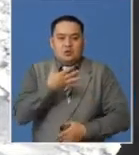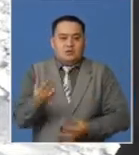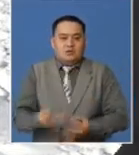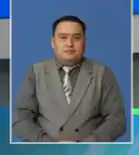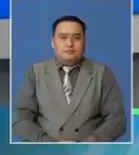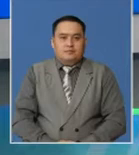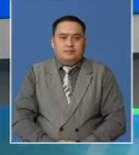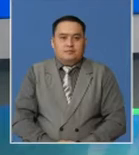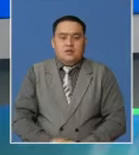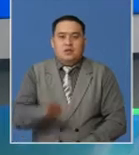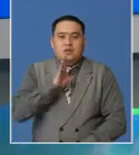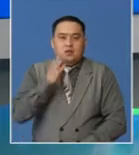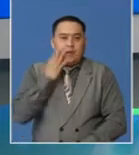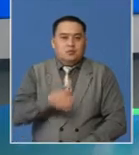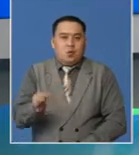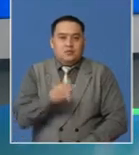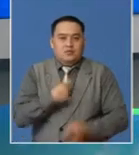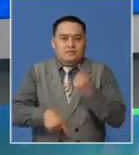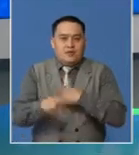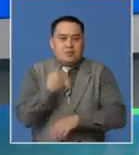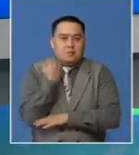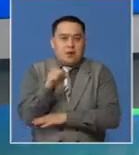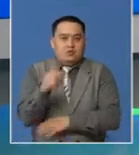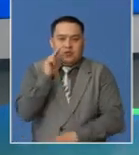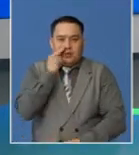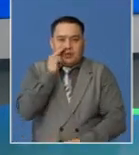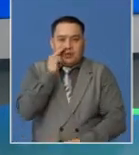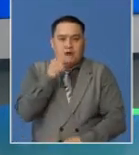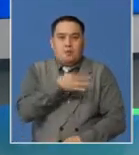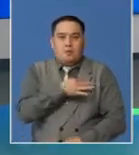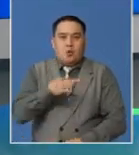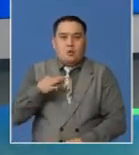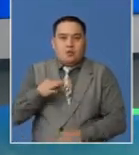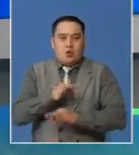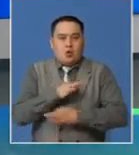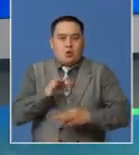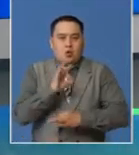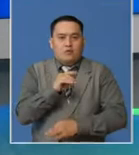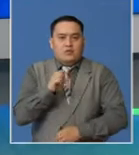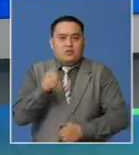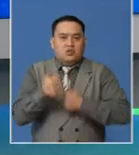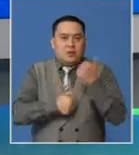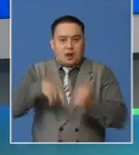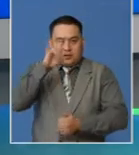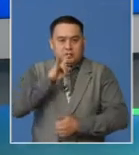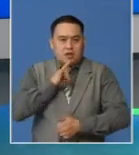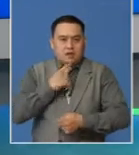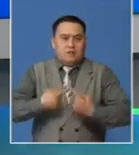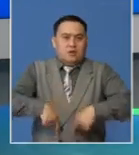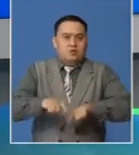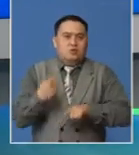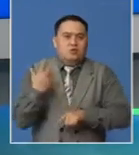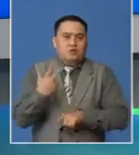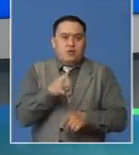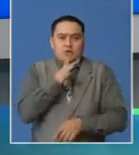весело. Девушки Алматинской области вернулись с победами из Шымкента, где прошел официальный чемпионат Казахстана. Он был организован в двух